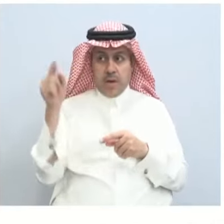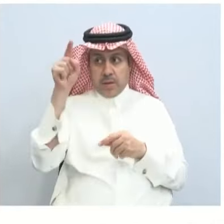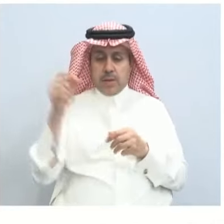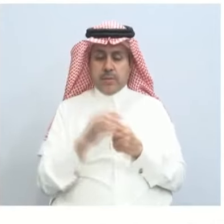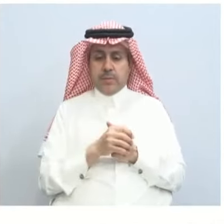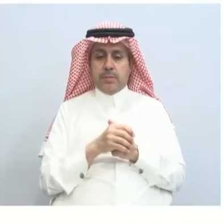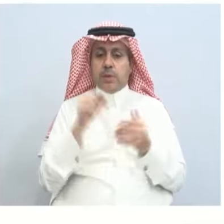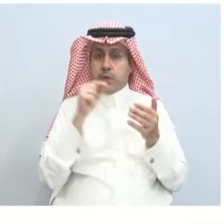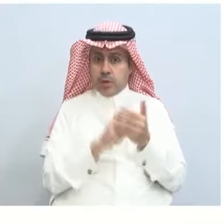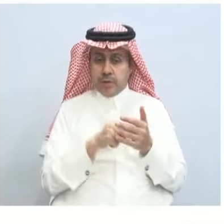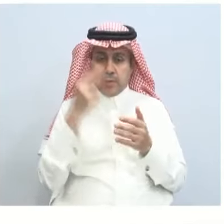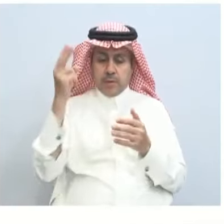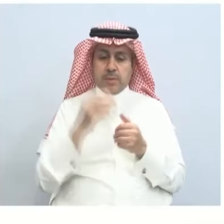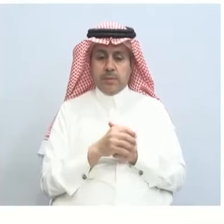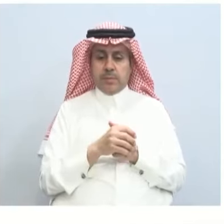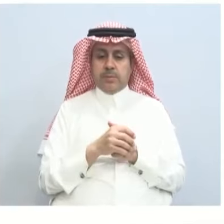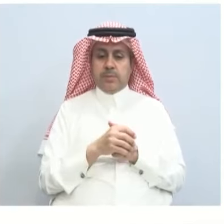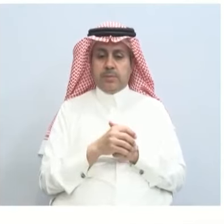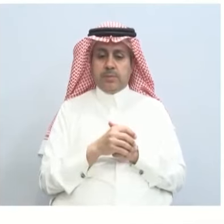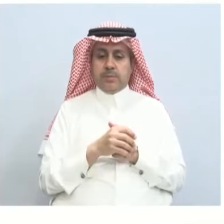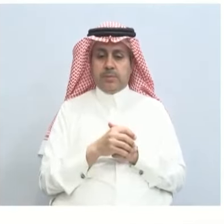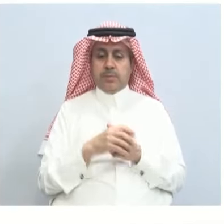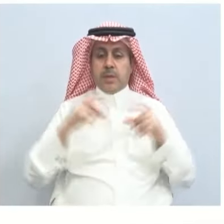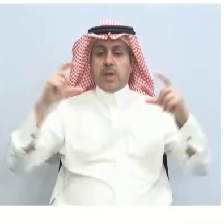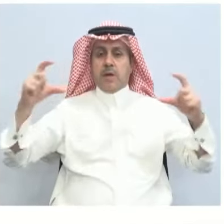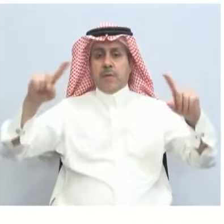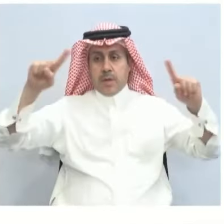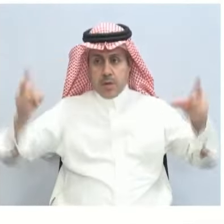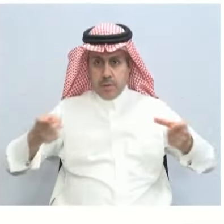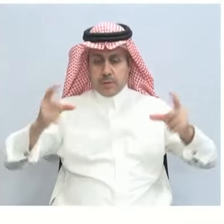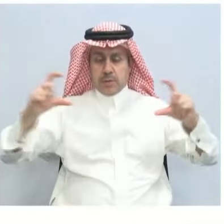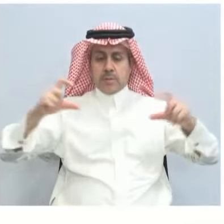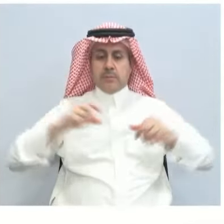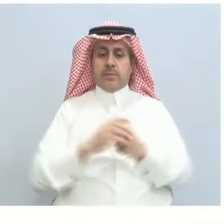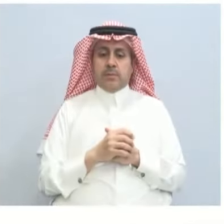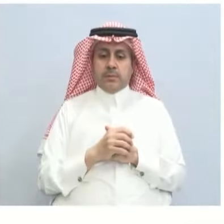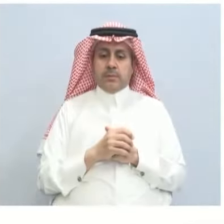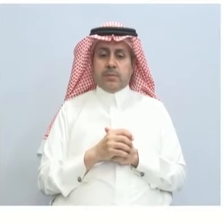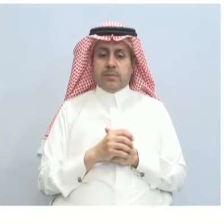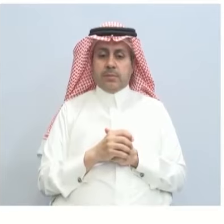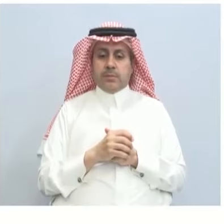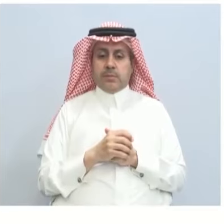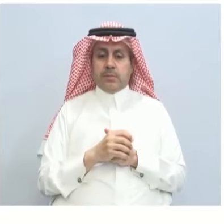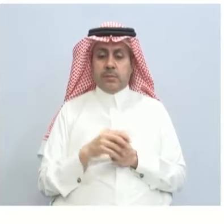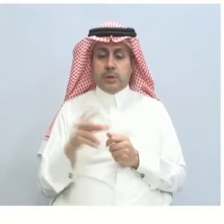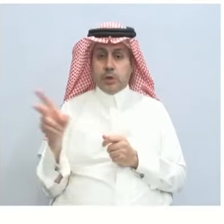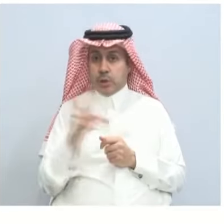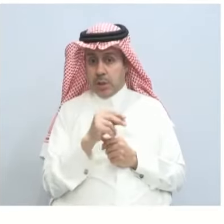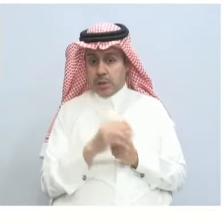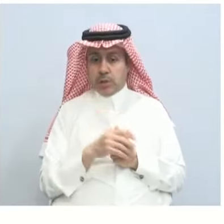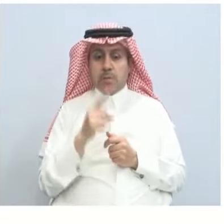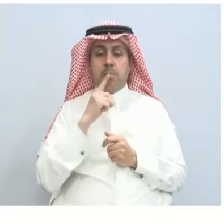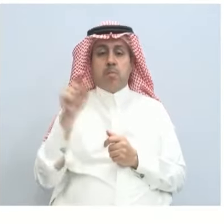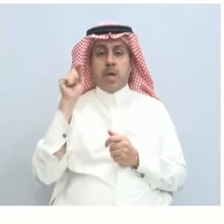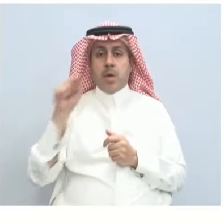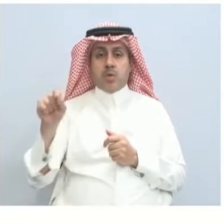والصفر تربيع ما يحتاج اهم شيء اقفل الاقواس اللي عندي علشان ما عاد يبقى لي شيء طبعا الناتج طلع